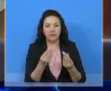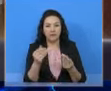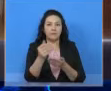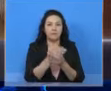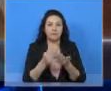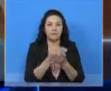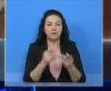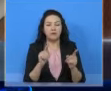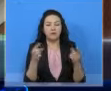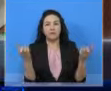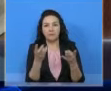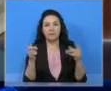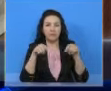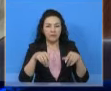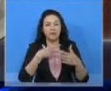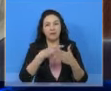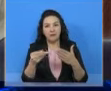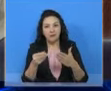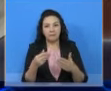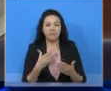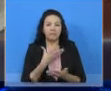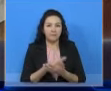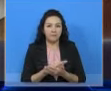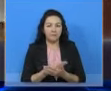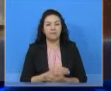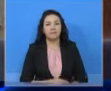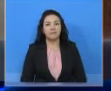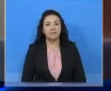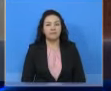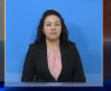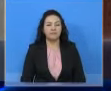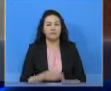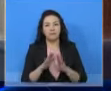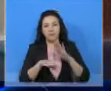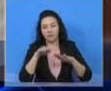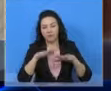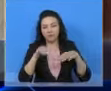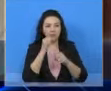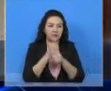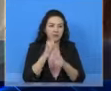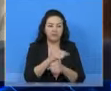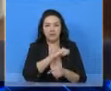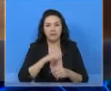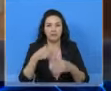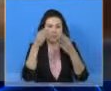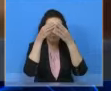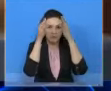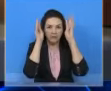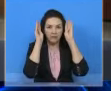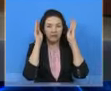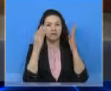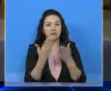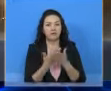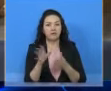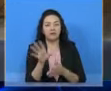что нам нужно сюда, опять же заново закупаемся мы. И вот ручное изделие у нас все. Вот эти беретки сейчас.